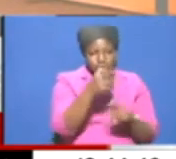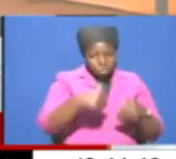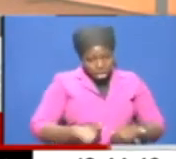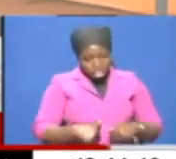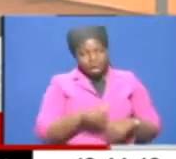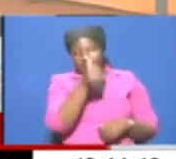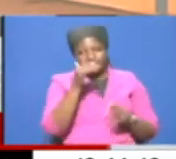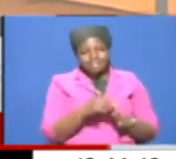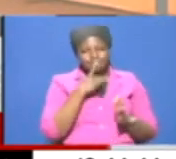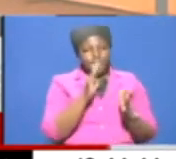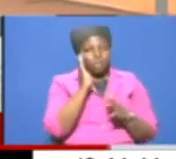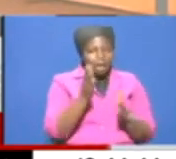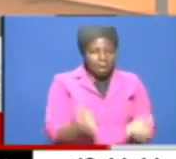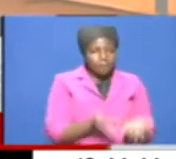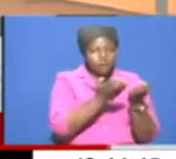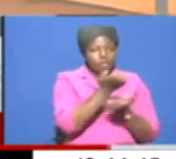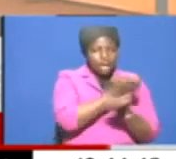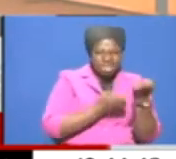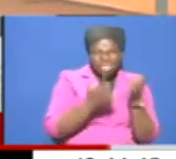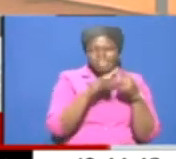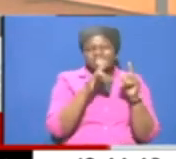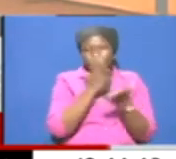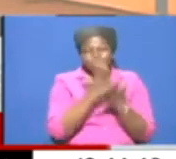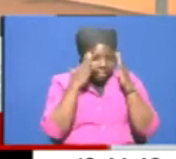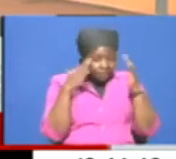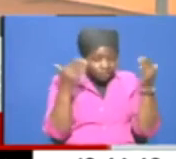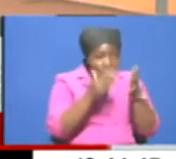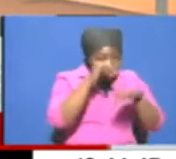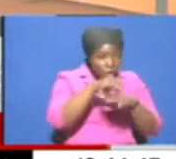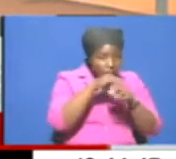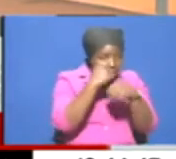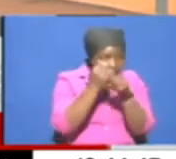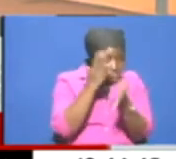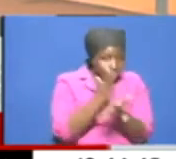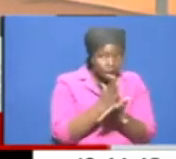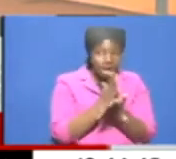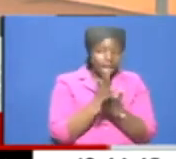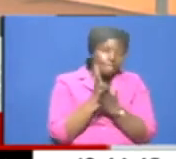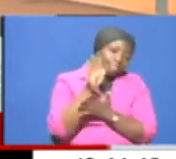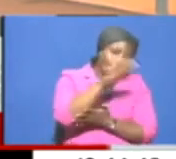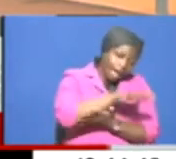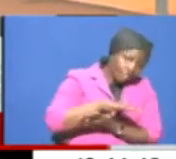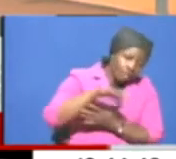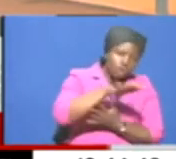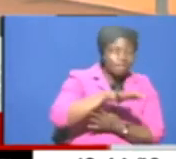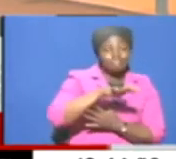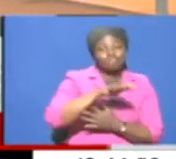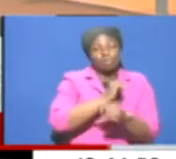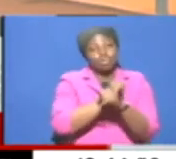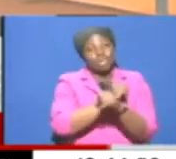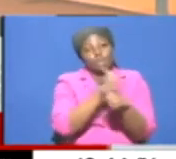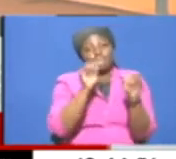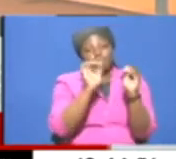uchumi, lakini hakuna mtu ambaye anaangazia sana mikakati ya kuhakikisha kwamba mazingira yanadumishwa. Kauli yako ni